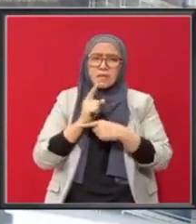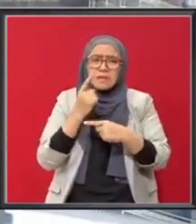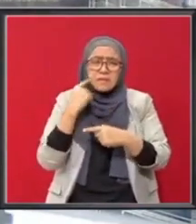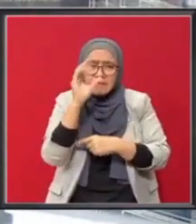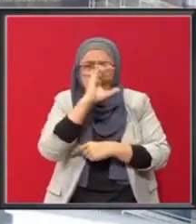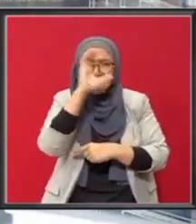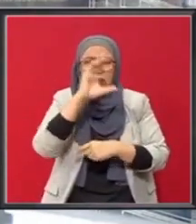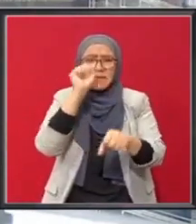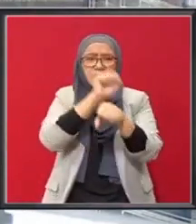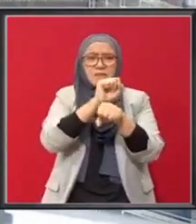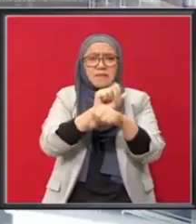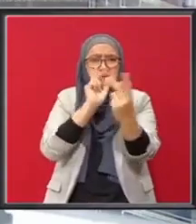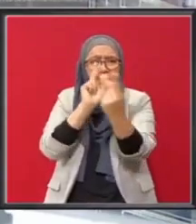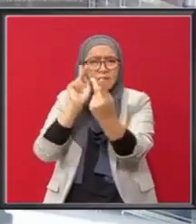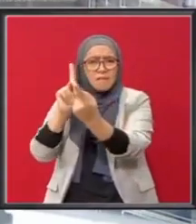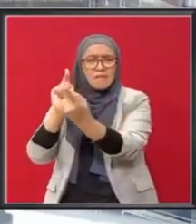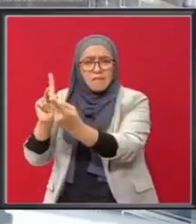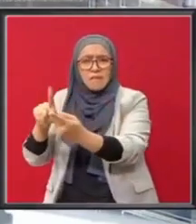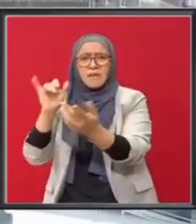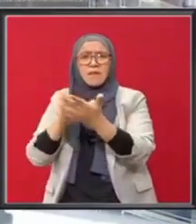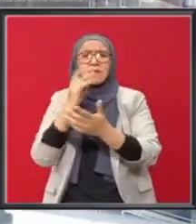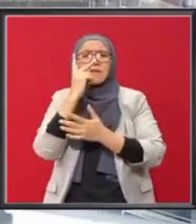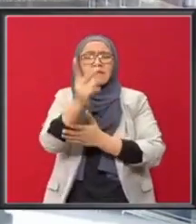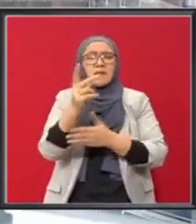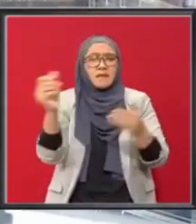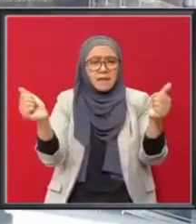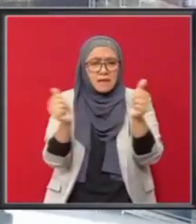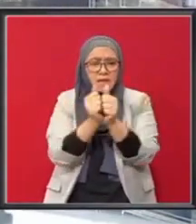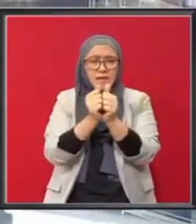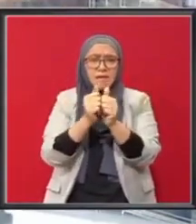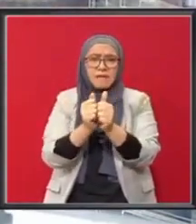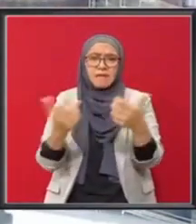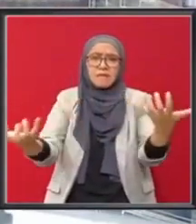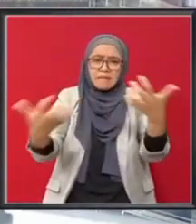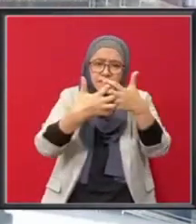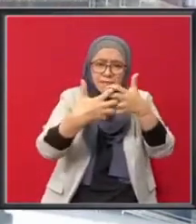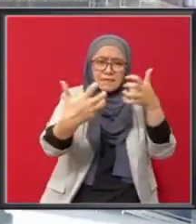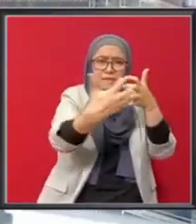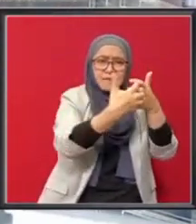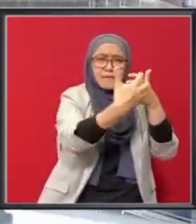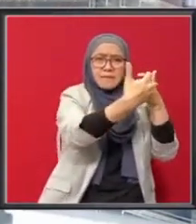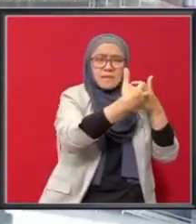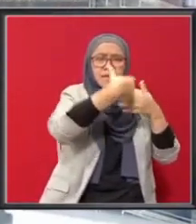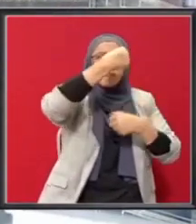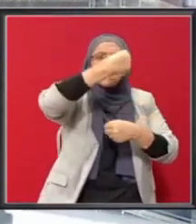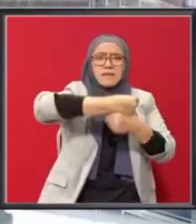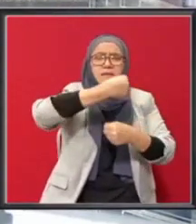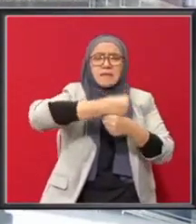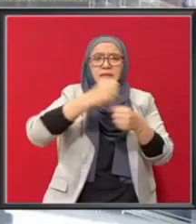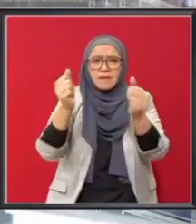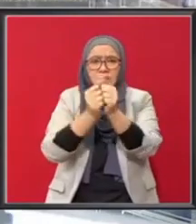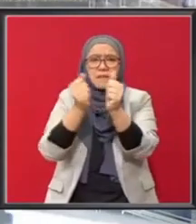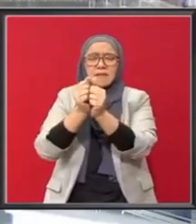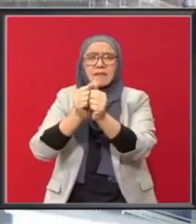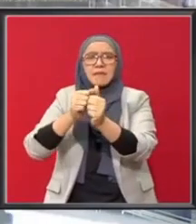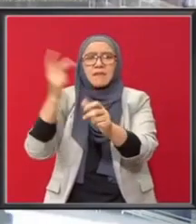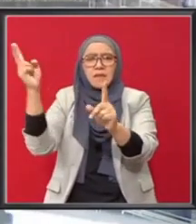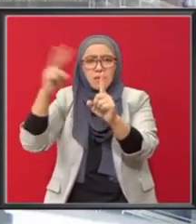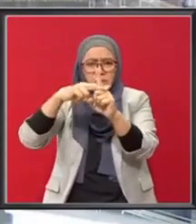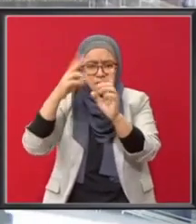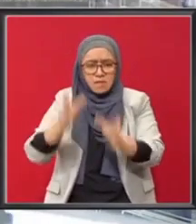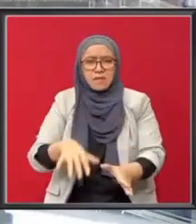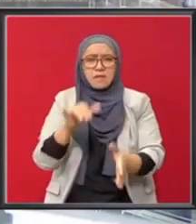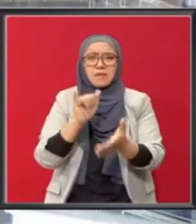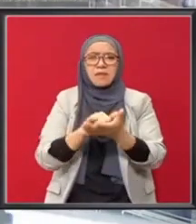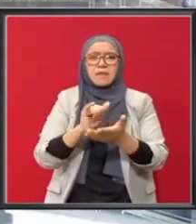melihat kepada keberkesanan dalam pasaran yang kita melihat semakin bertambah akibat di pada Panic Aku bismillah ini